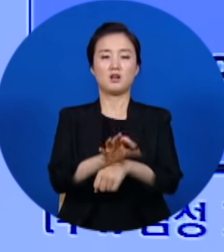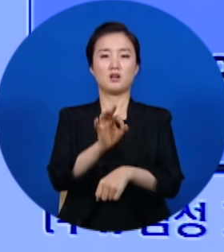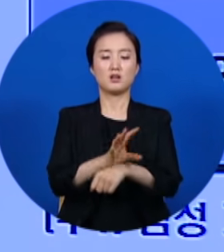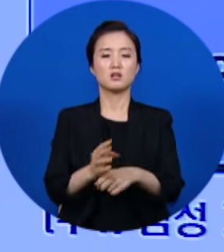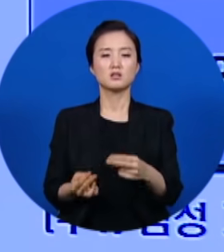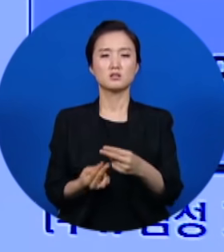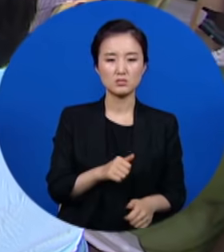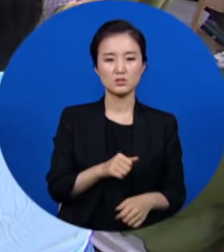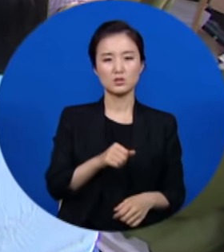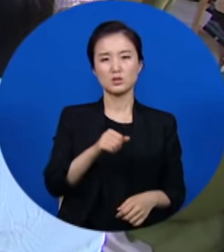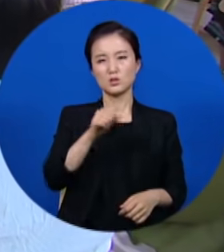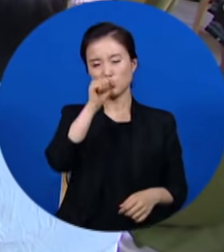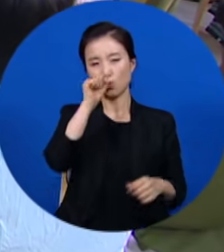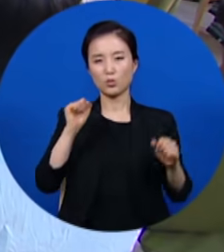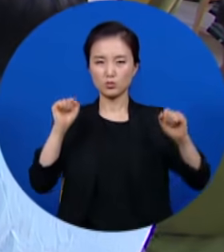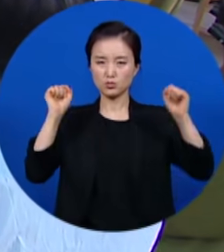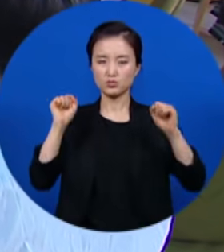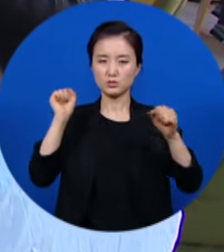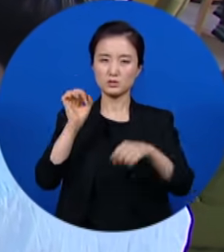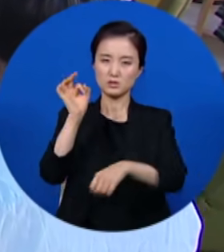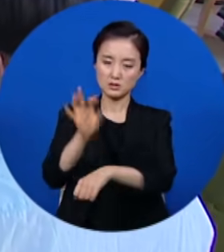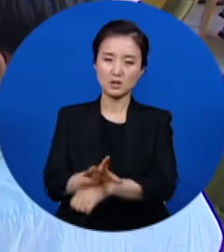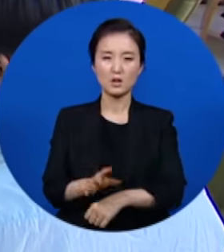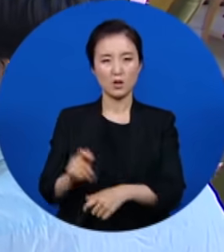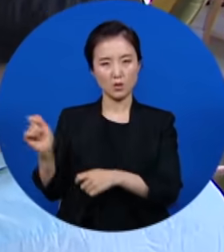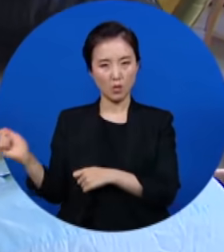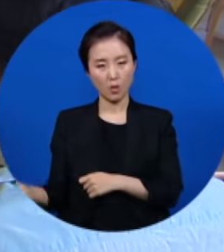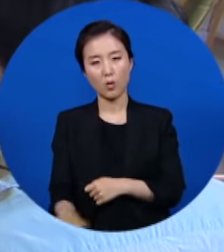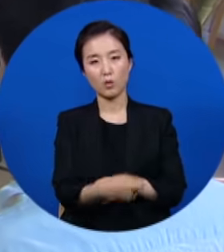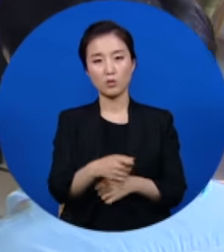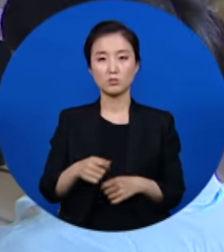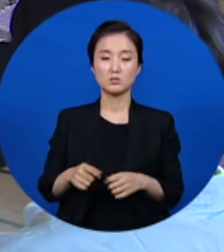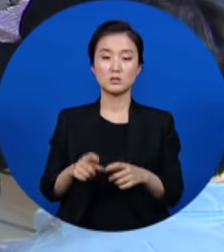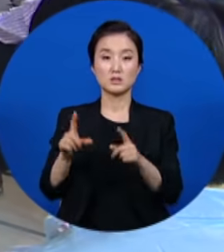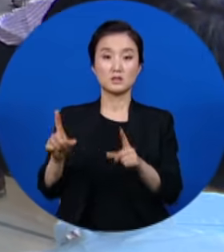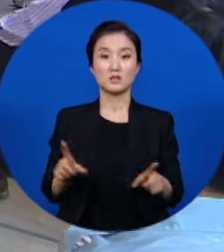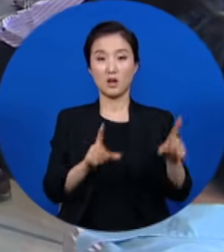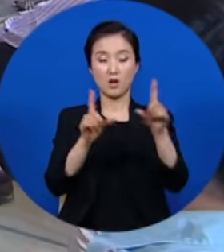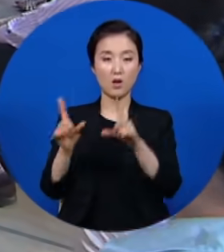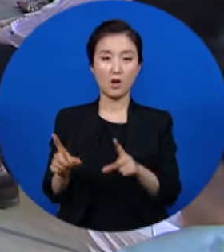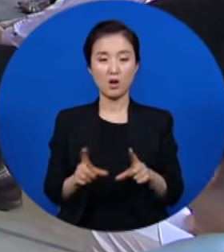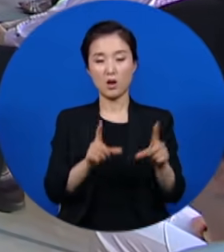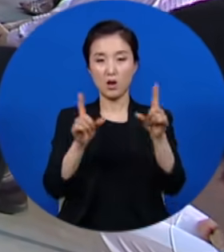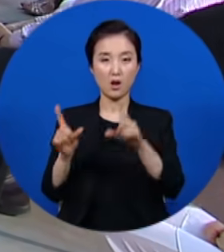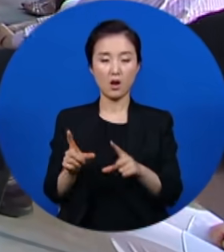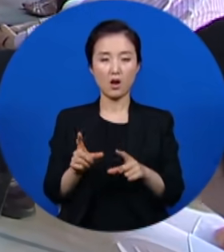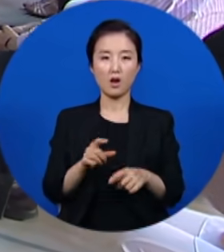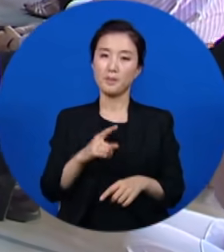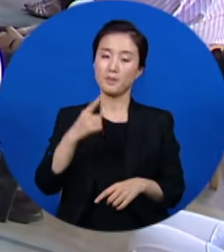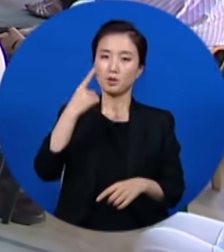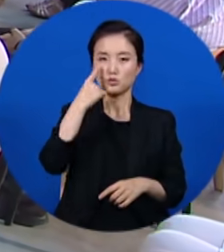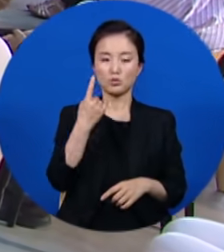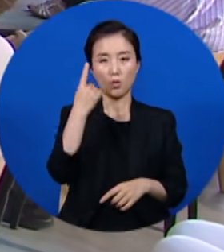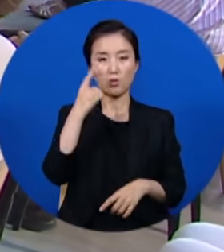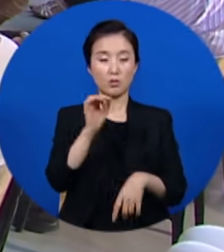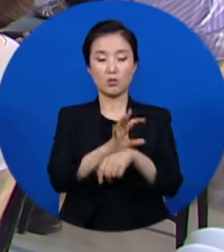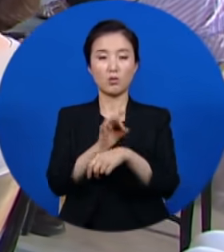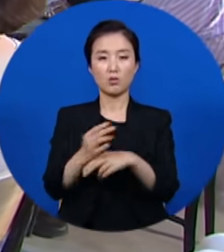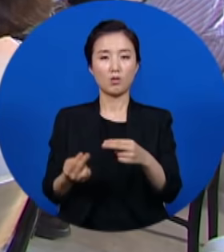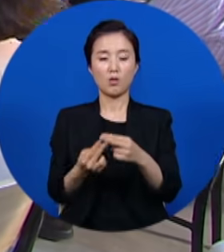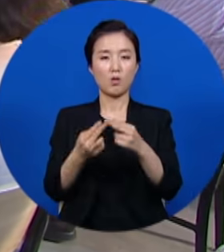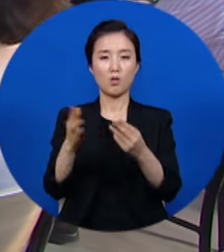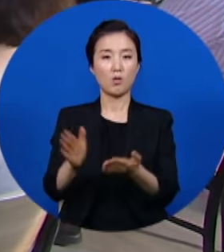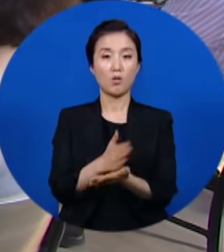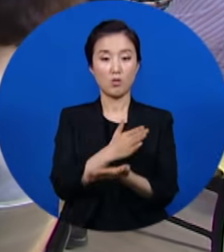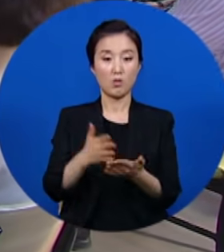없어요 표 권 사고 골프 치고 생활수준 소비 전업한 대저 쭉 엽서 실직 했는데 그런 애들이